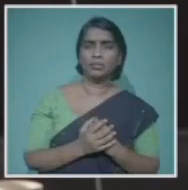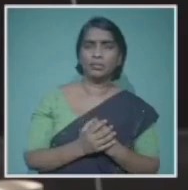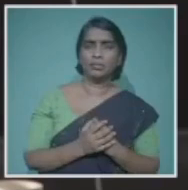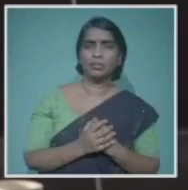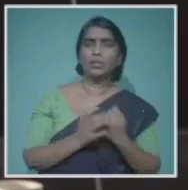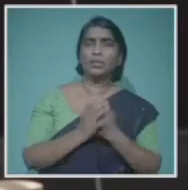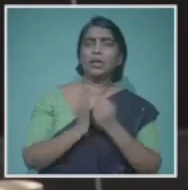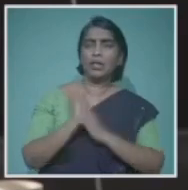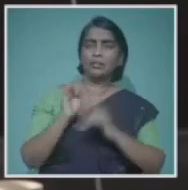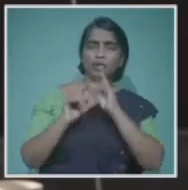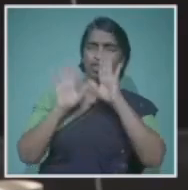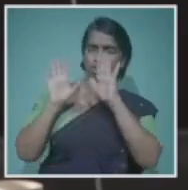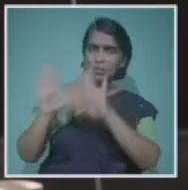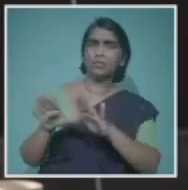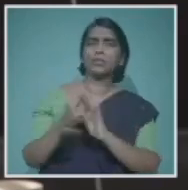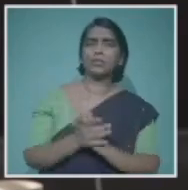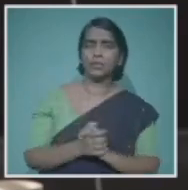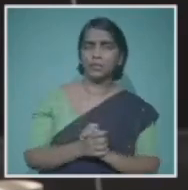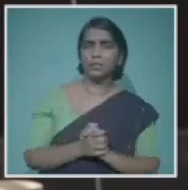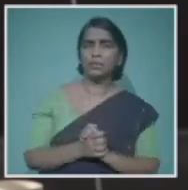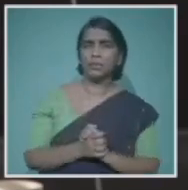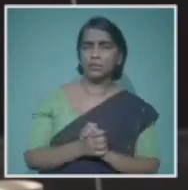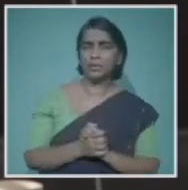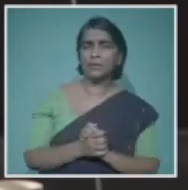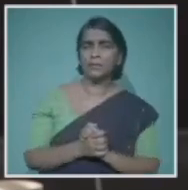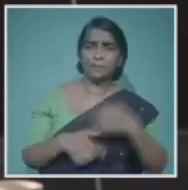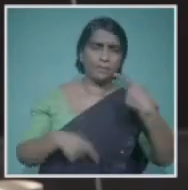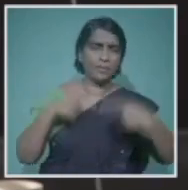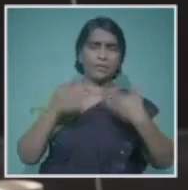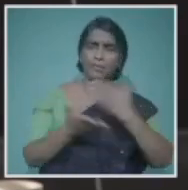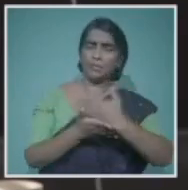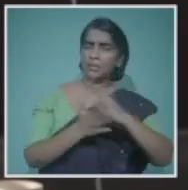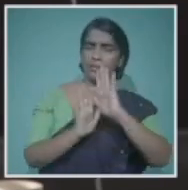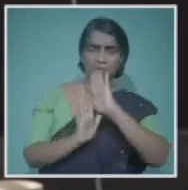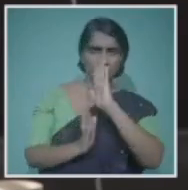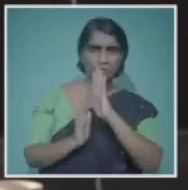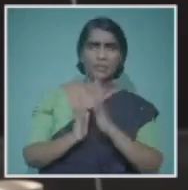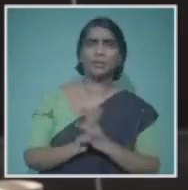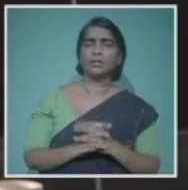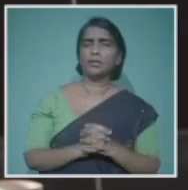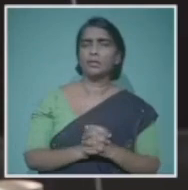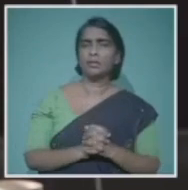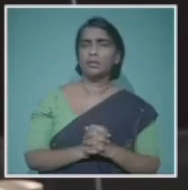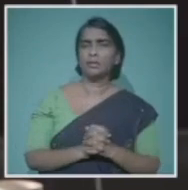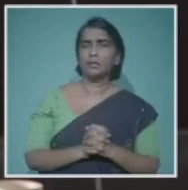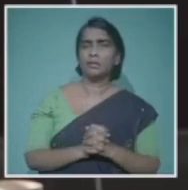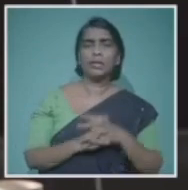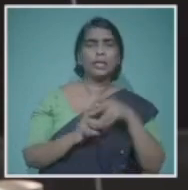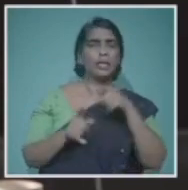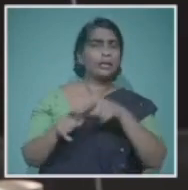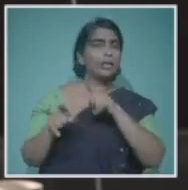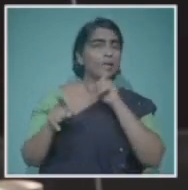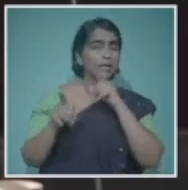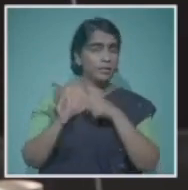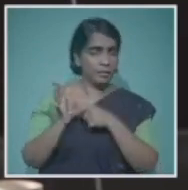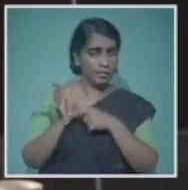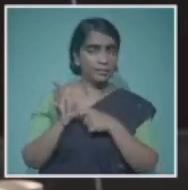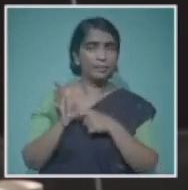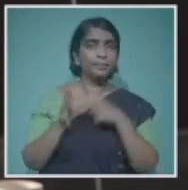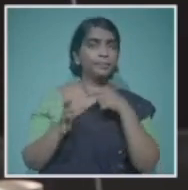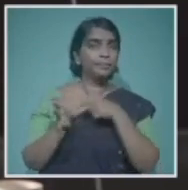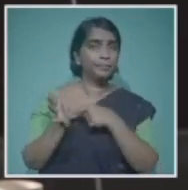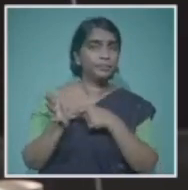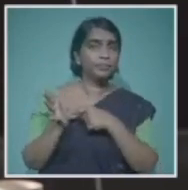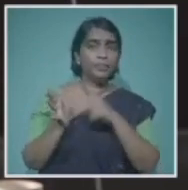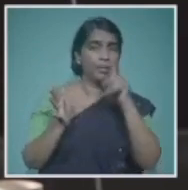ගරු මන්ත්‍රීතුමාලා නිශ්ශබ්ද වෙන්න, විවාදයට බාධාවක් නොවන පරිදි හැසිරෙන්න. හරි, එතකොට මේ යීල්ඩ් කර්ව් එක කියන්නේ මේ